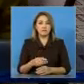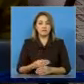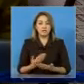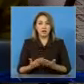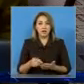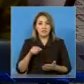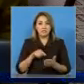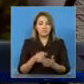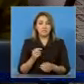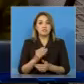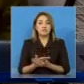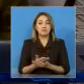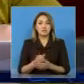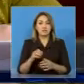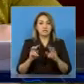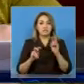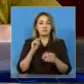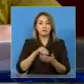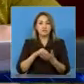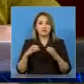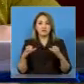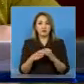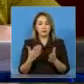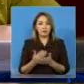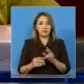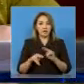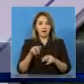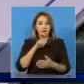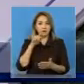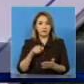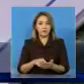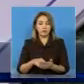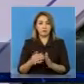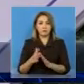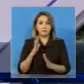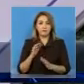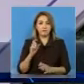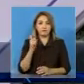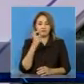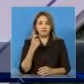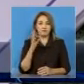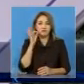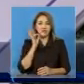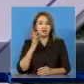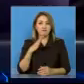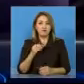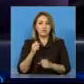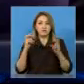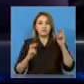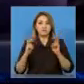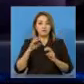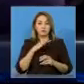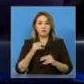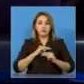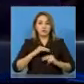районе является строительство птицефабрики. Кроме того, актуальным является вопрос с простаивающим виноводочным заводом, где работало много алгинцев.